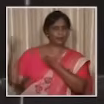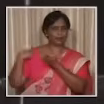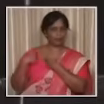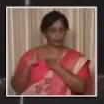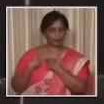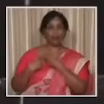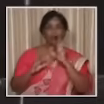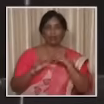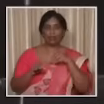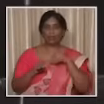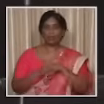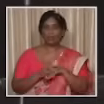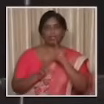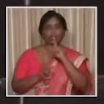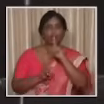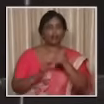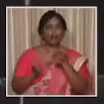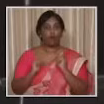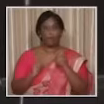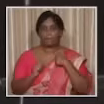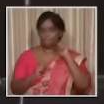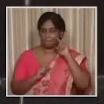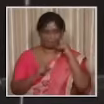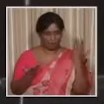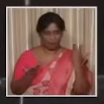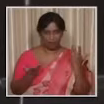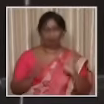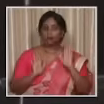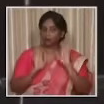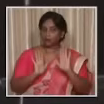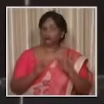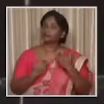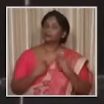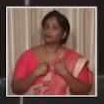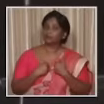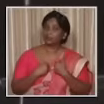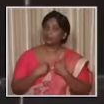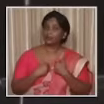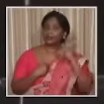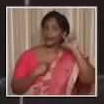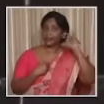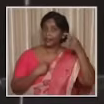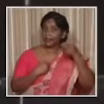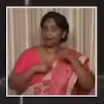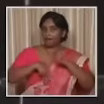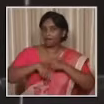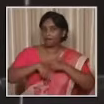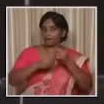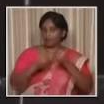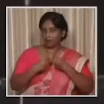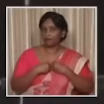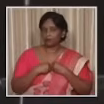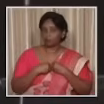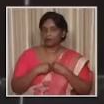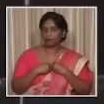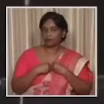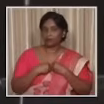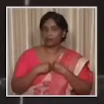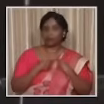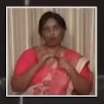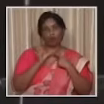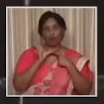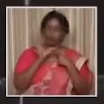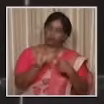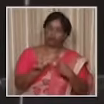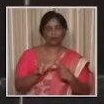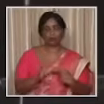නමුත් මම හිටියේ නැහැ එතුමා මොනවද කිව්වේ කියලා දන්නේ නැහැ. ඒ නිසා මම හෙටමට අවස්ථාවක් දෙන්න ඒකට උත්තර දෙන්න